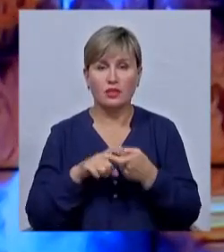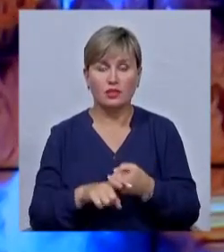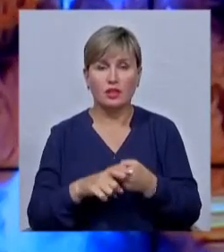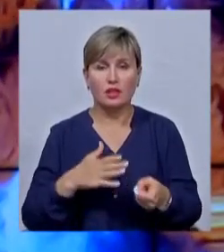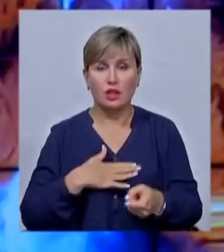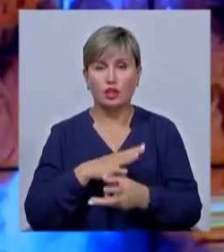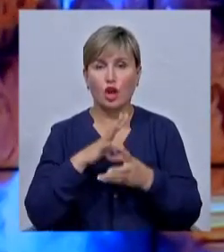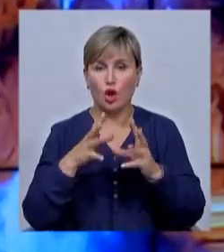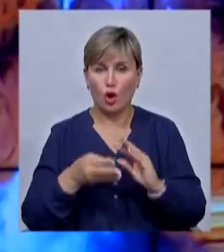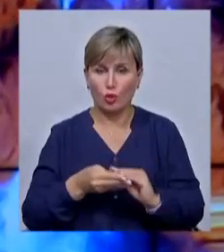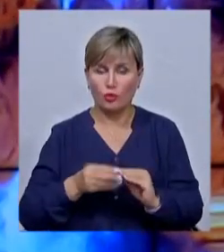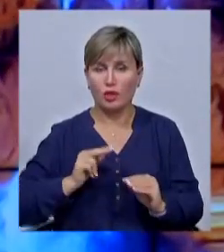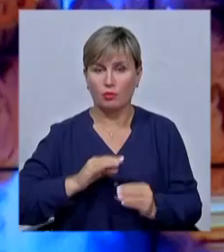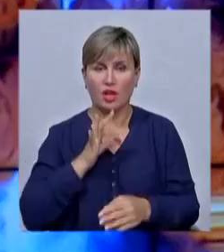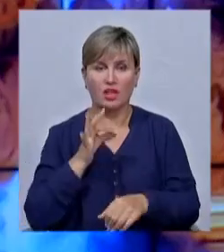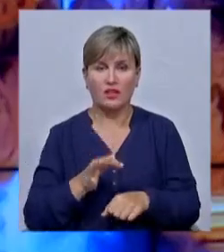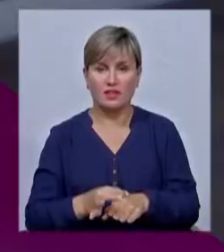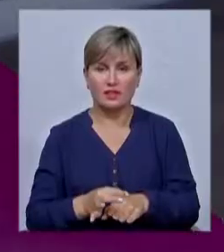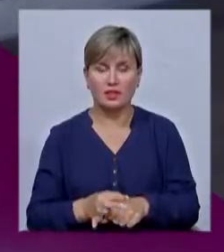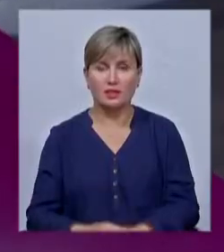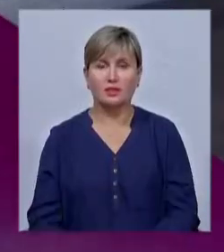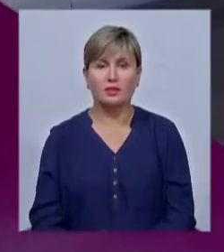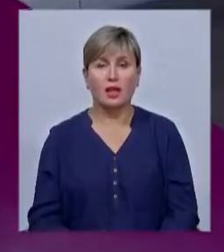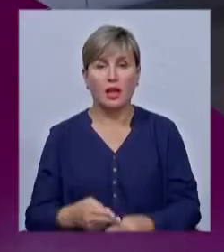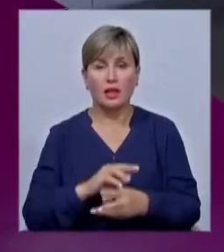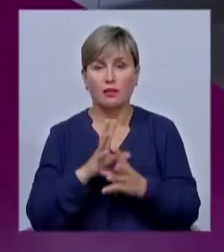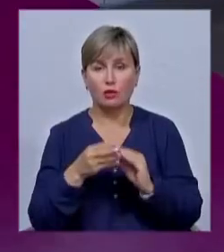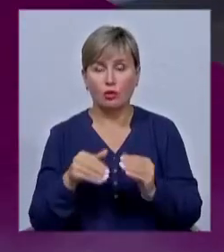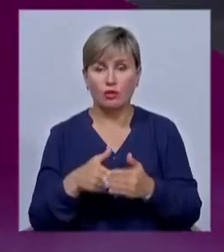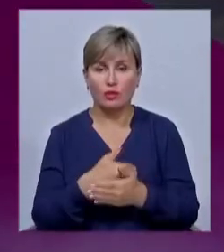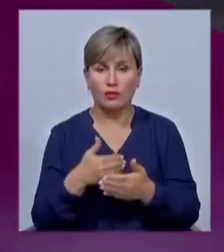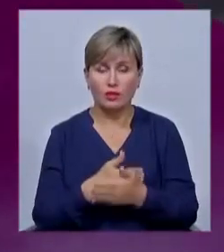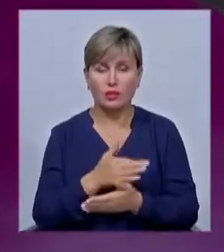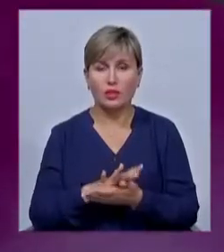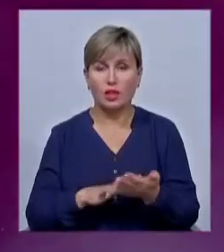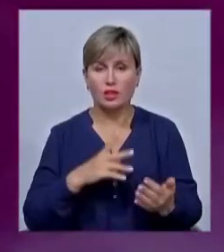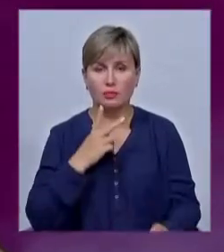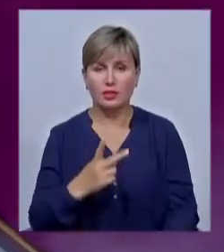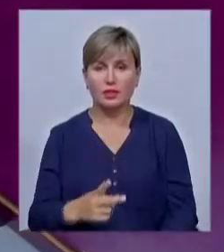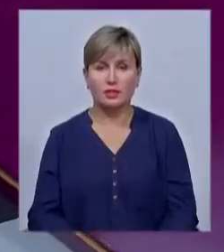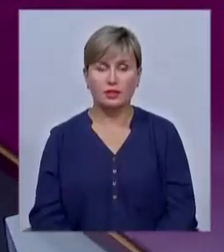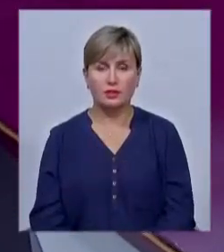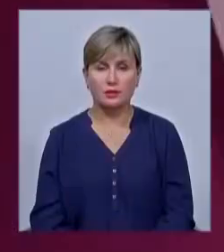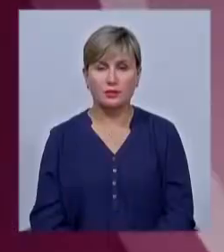наша общая задача и ответственность это итоговый выпуск новостей смотрите далее